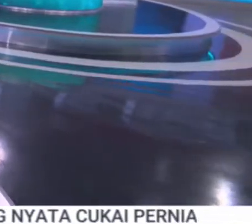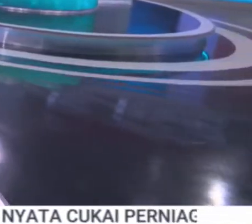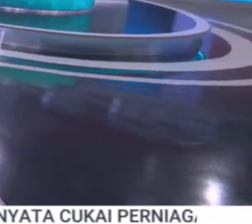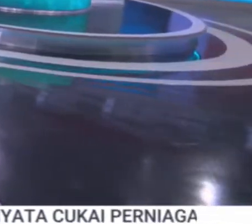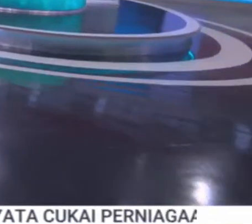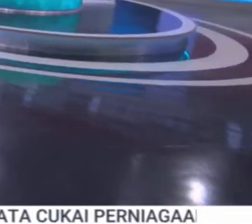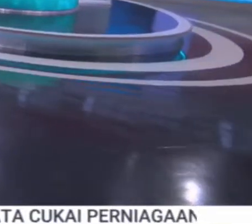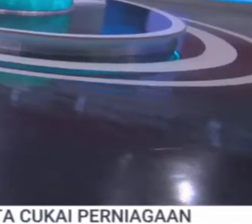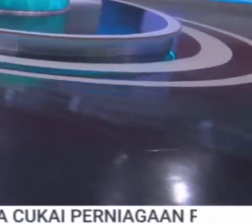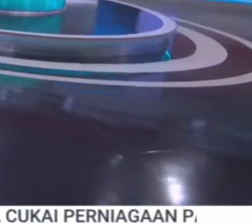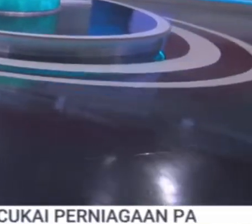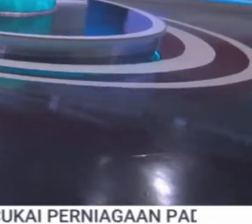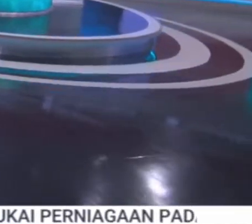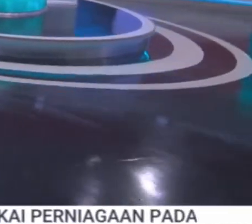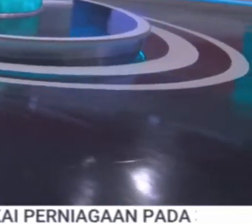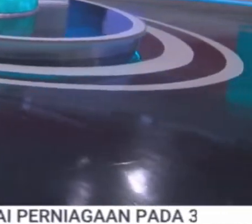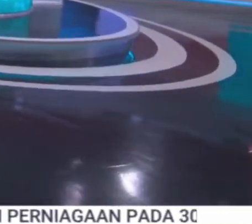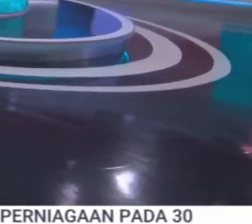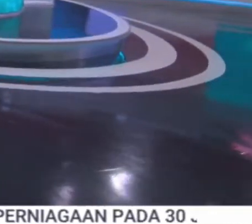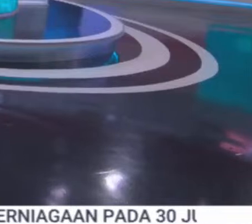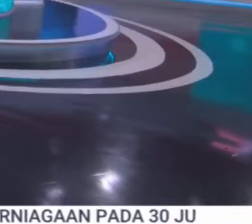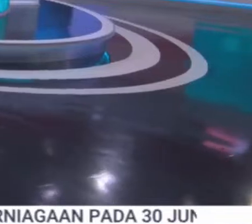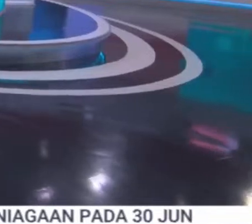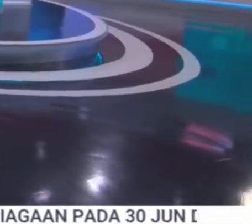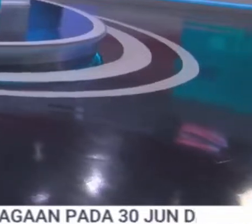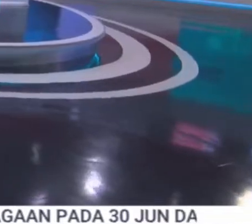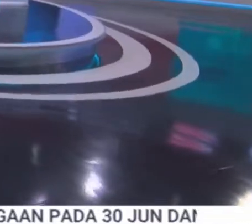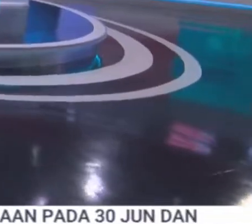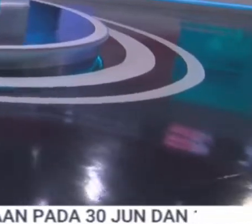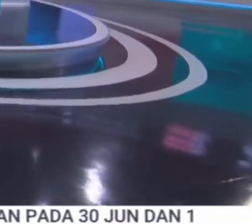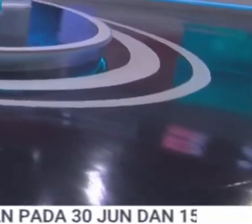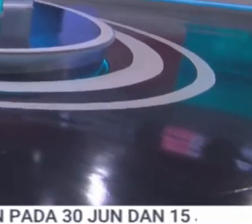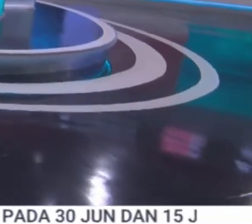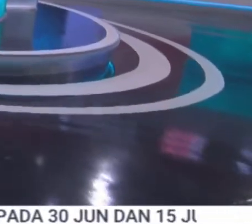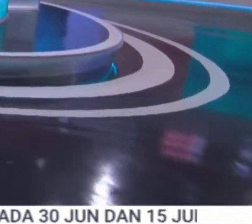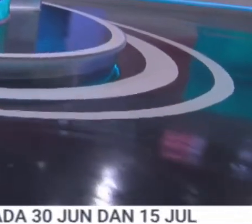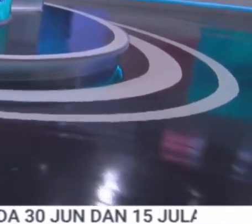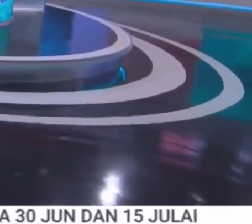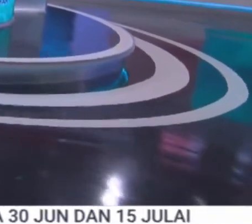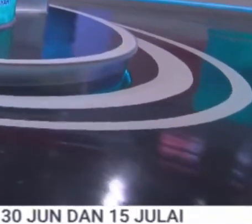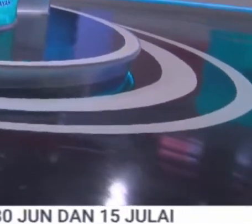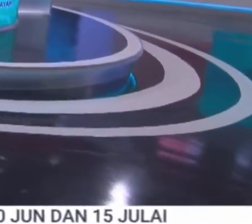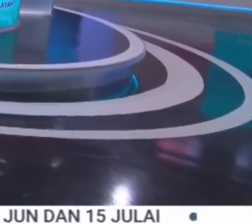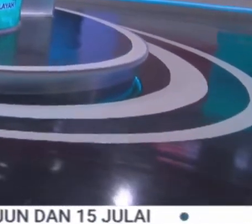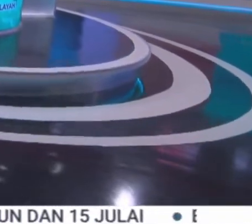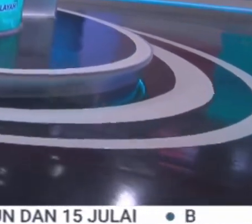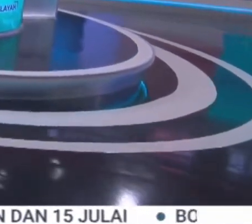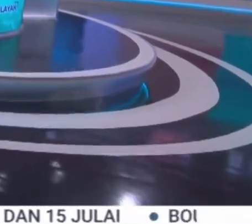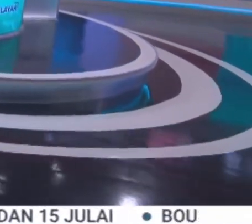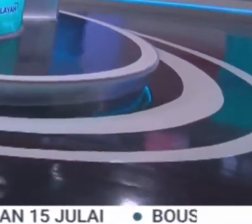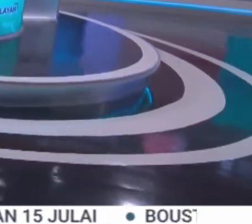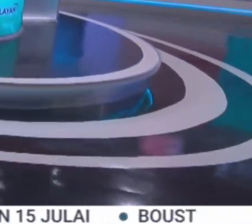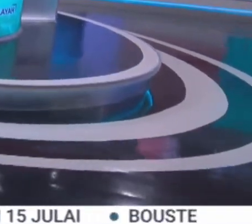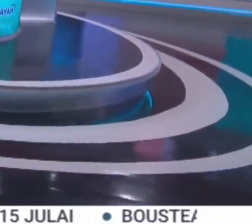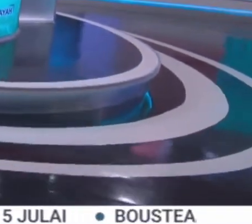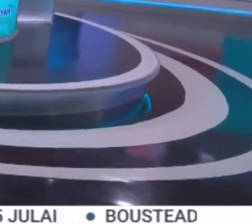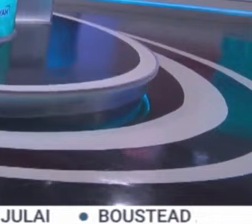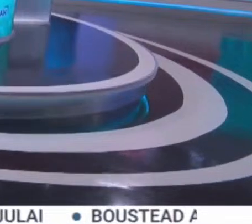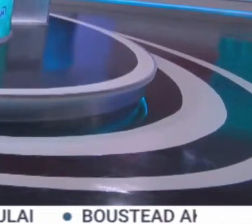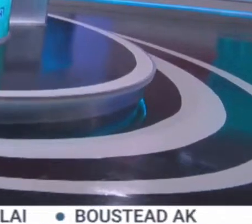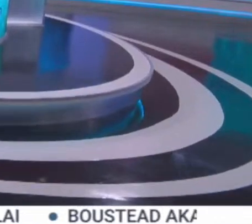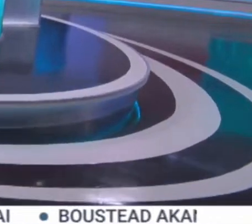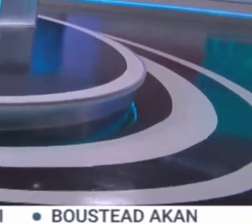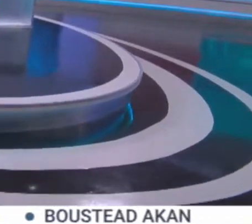Assalamualaikum, salam Malaysia Madani. Berita wilayah Jumaat 23 Jun 2023. Saya Sahih Samsudin. Kami bawakan paparan negeri-negeri